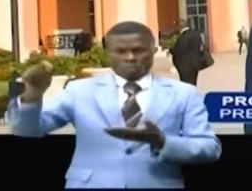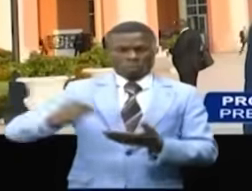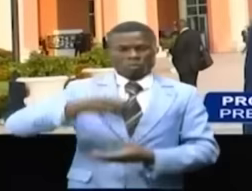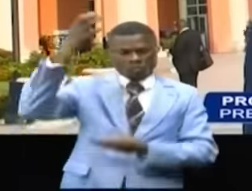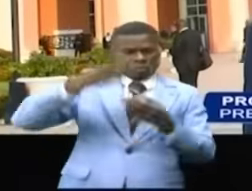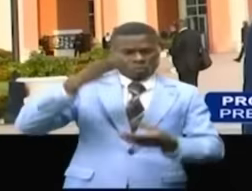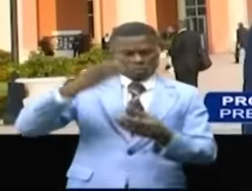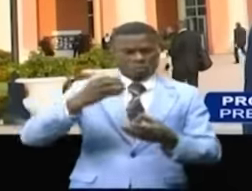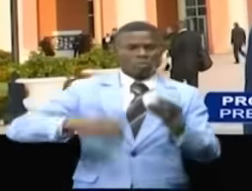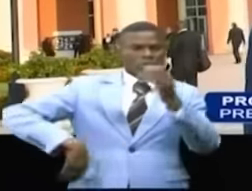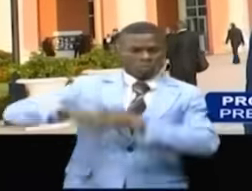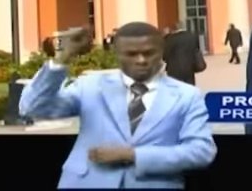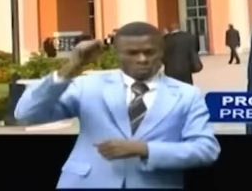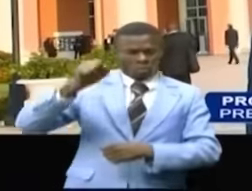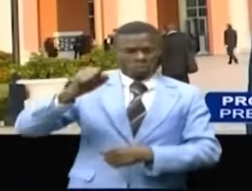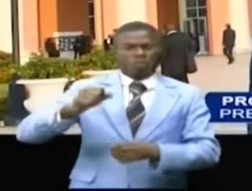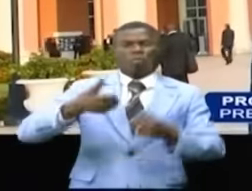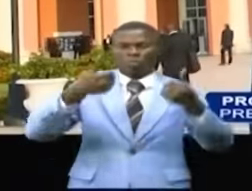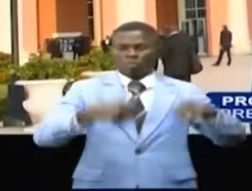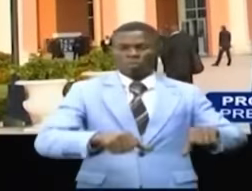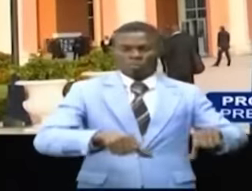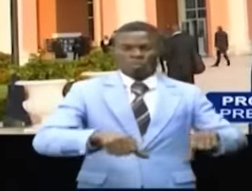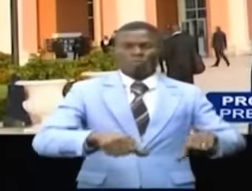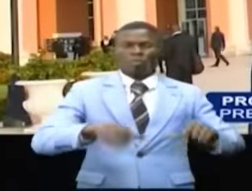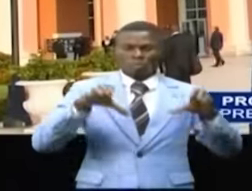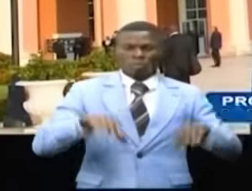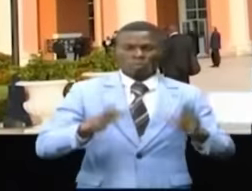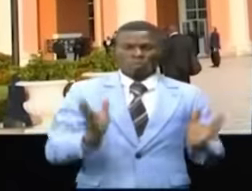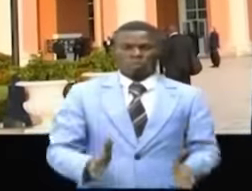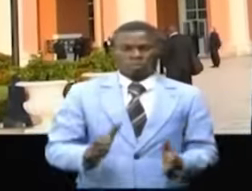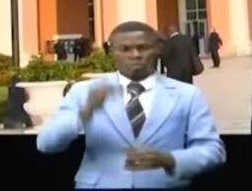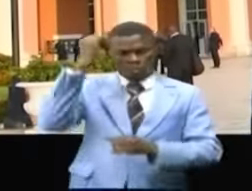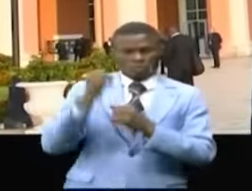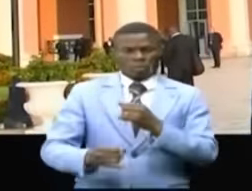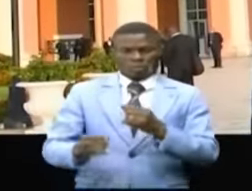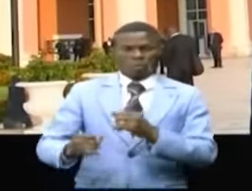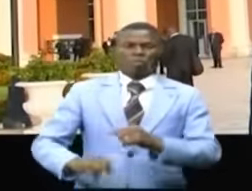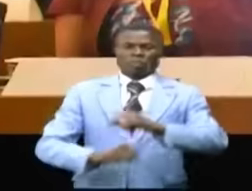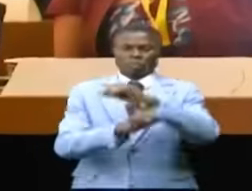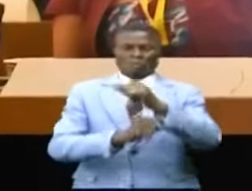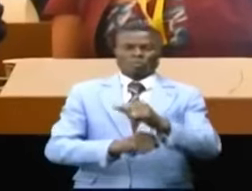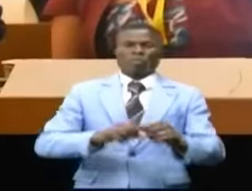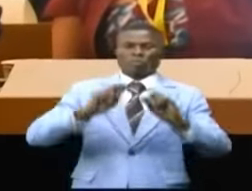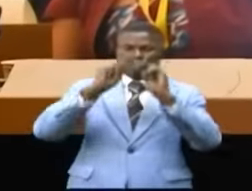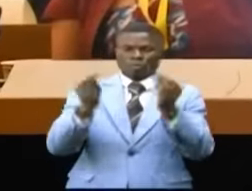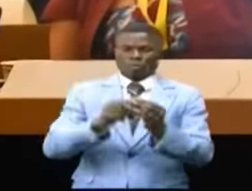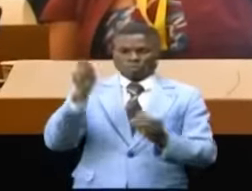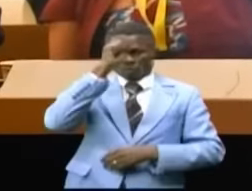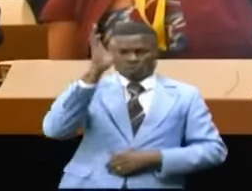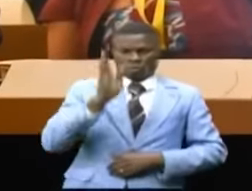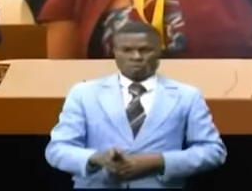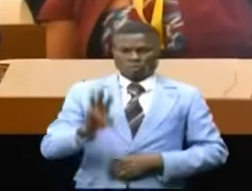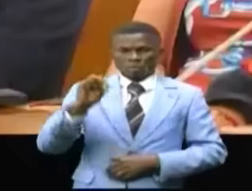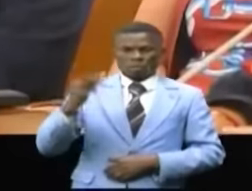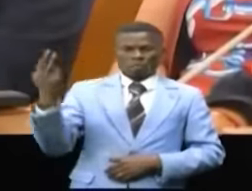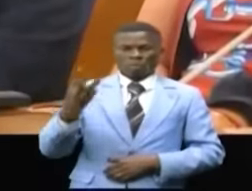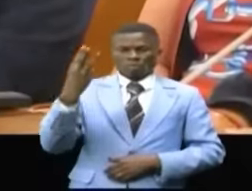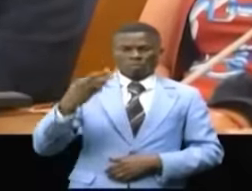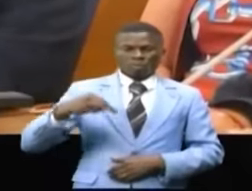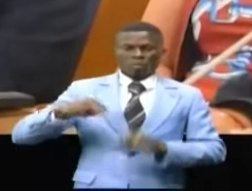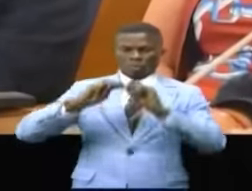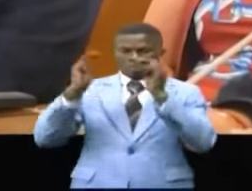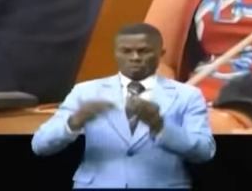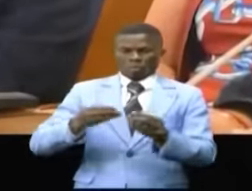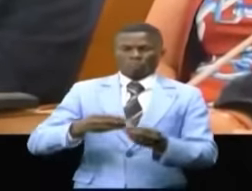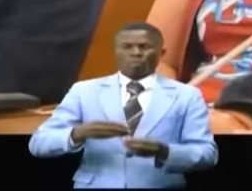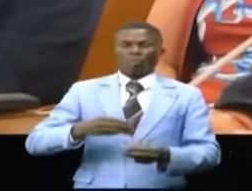troupes rwandaises, de la RDC et la fin de leur soutien au M23. Les partis membres ont fait part de leur